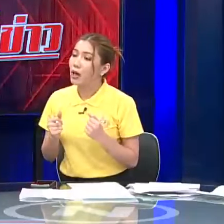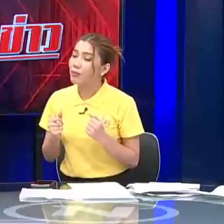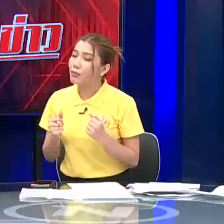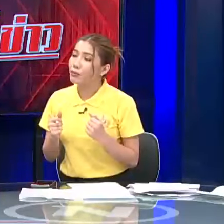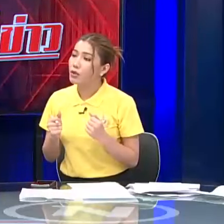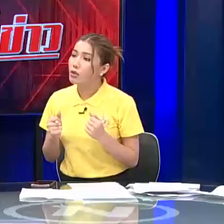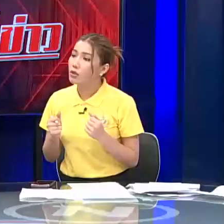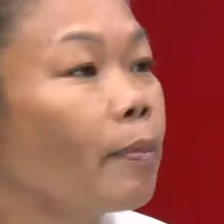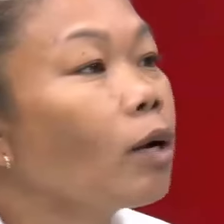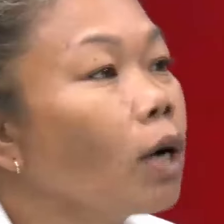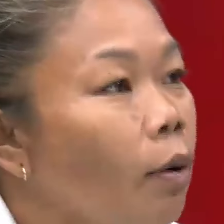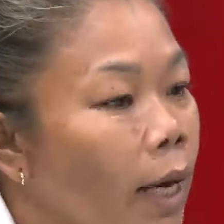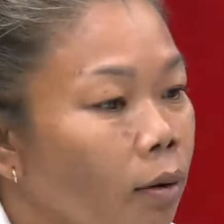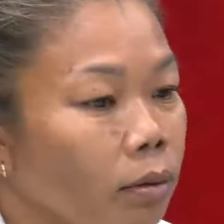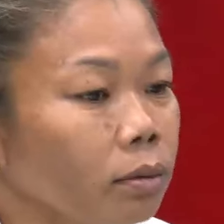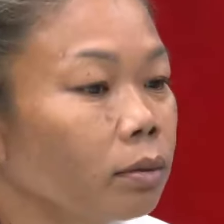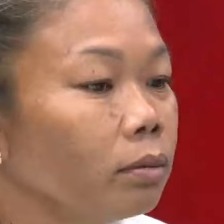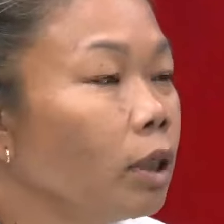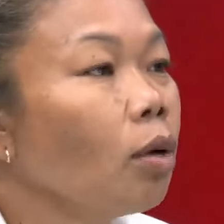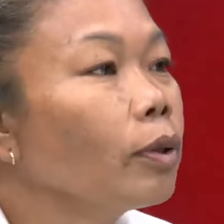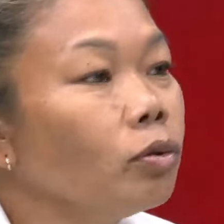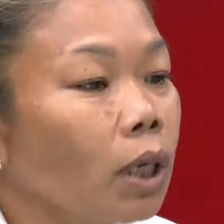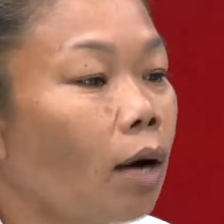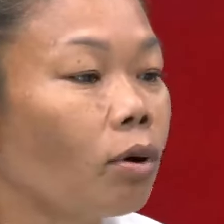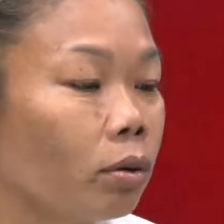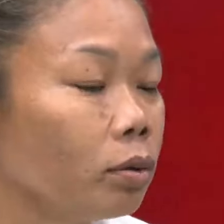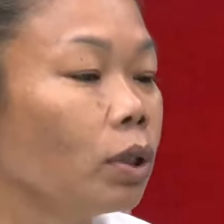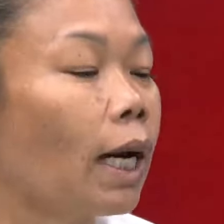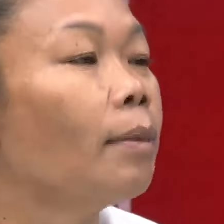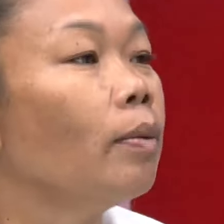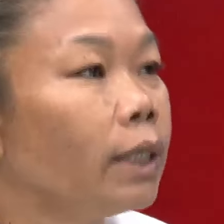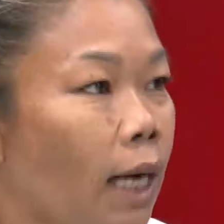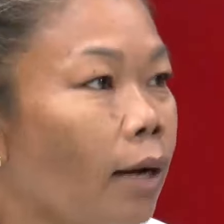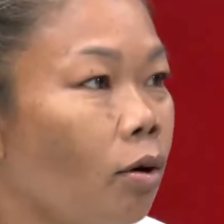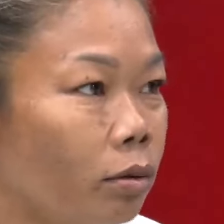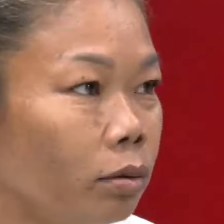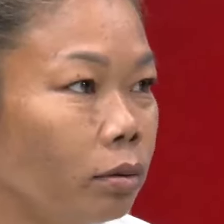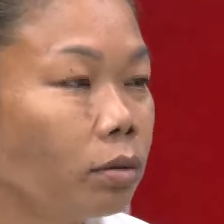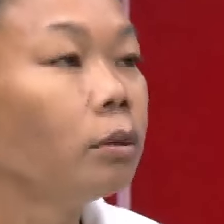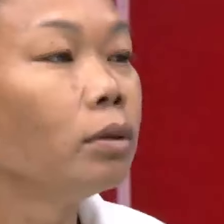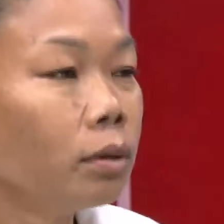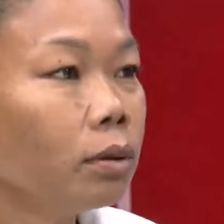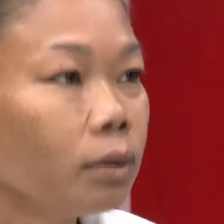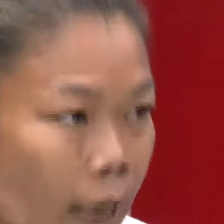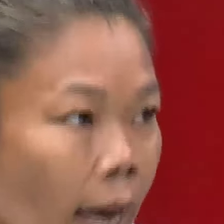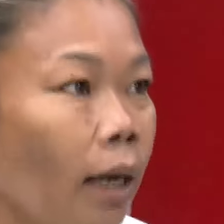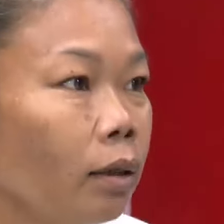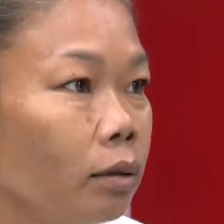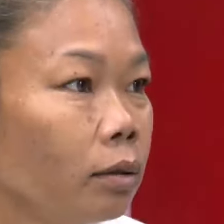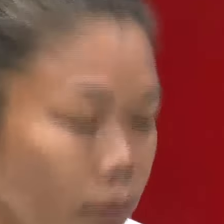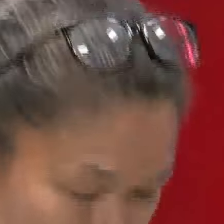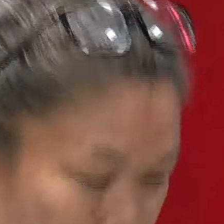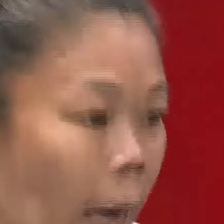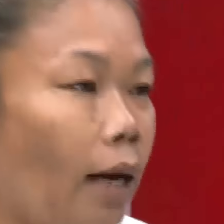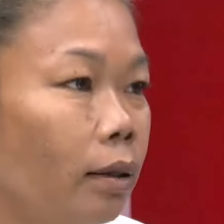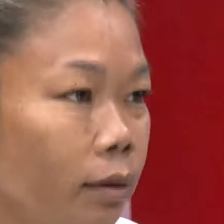ทำไมถึงไม่รับแจ้งความ เขาบ่ายเบี่ยงเขาบอกว่ามันเป็นของเขาแล้วไม่ต้องไปสู้กับเขาหรอกสู้อย่างไรมันก็ไม่ชนะหรอก อ๋อสู้ไปก็ไม่ชนะตำรว